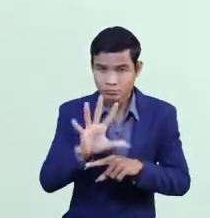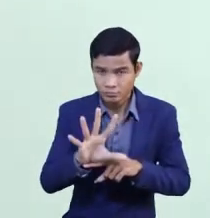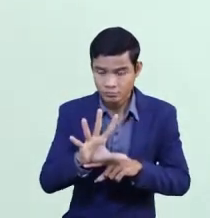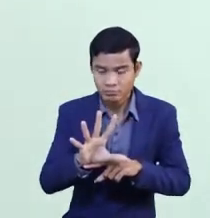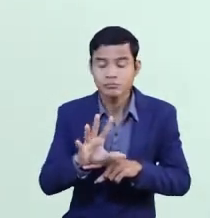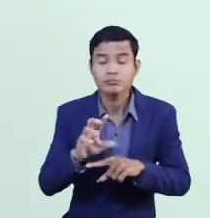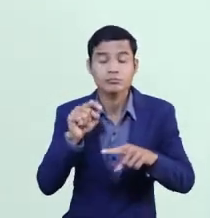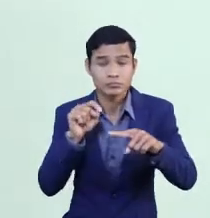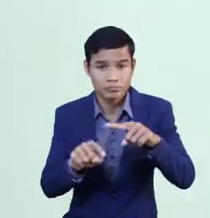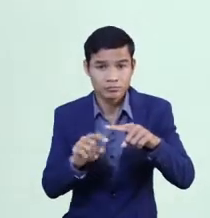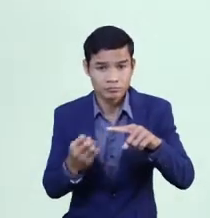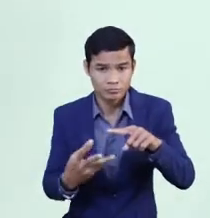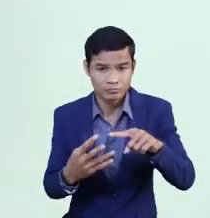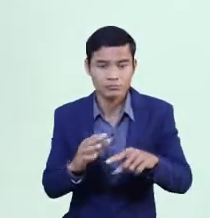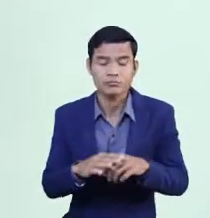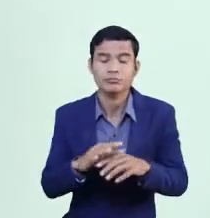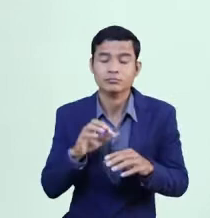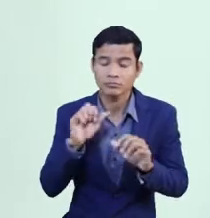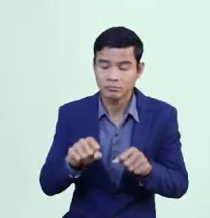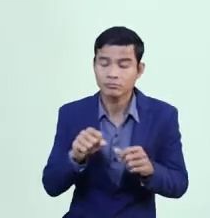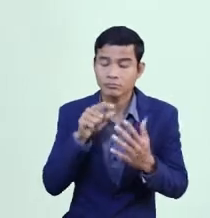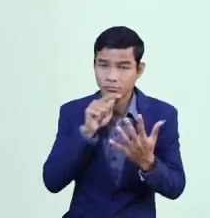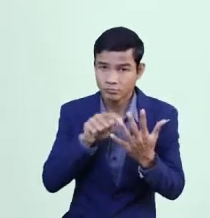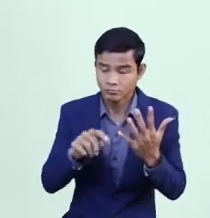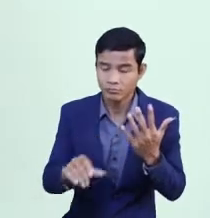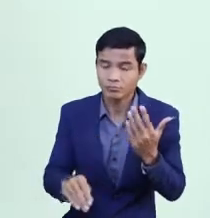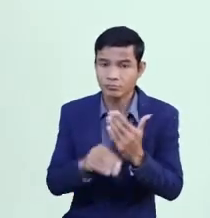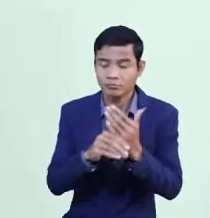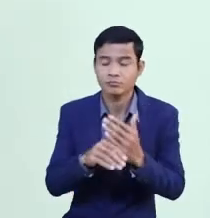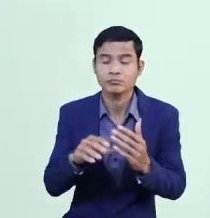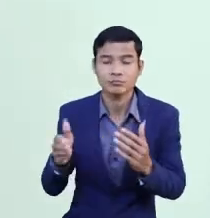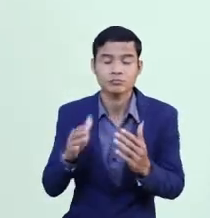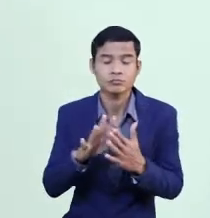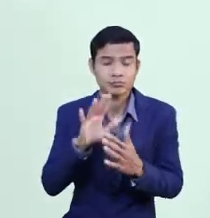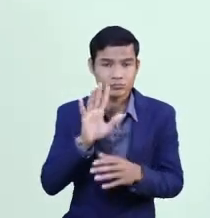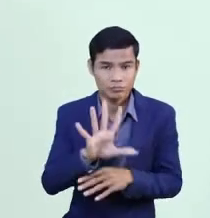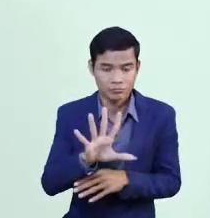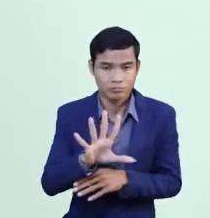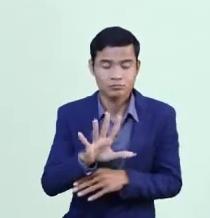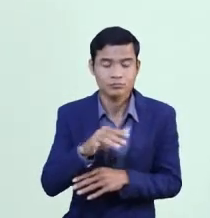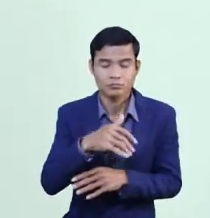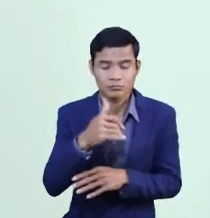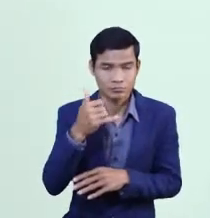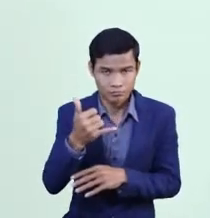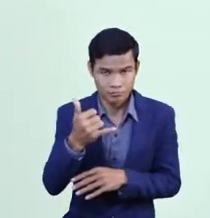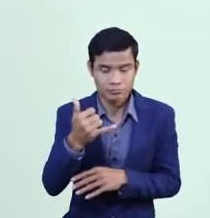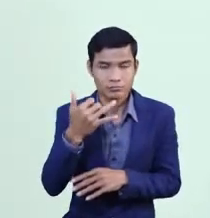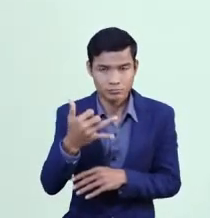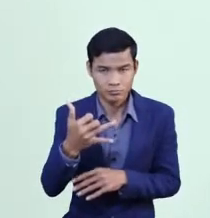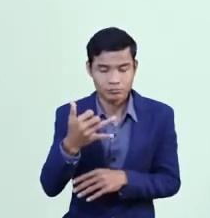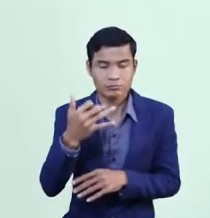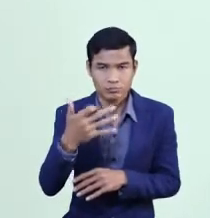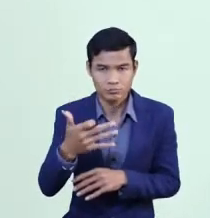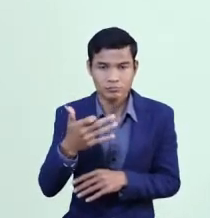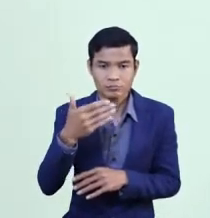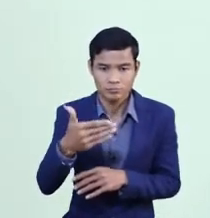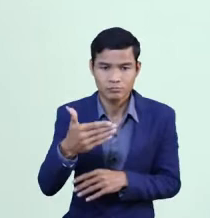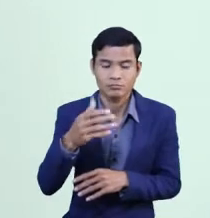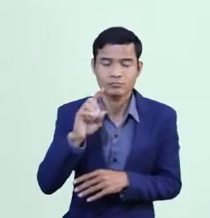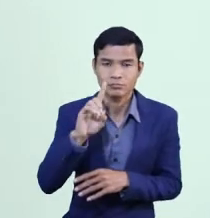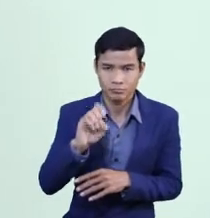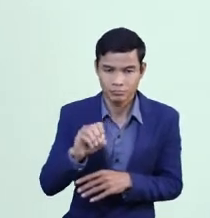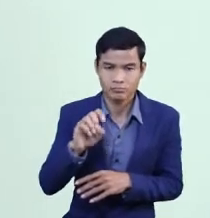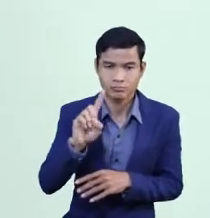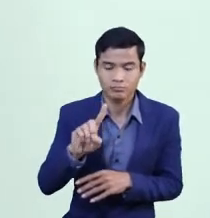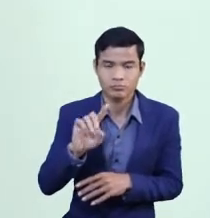tỏ chọc đám rồi bình thám đọc bấy rộp họ đọc tỏ chẳng bám hái bám mũi bám pí bám bấy bám